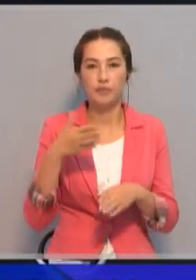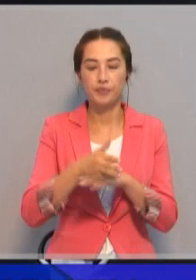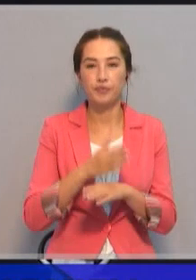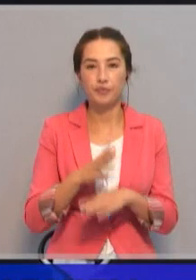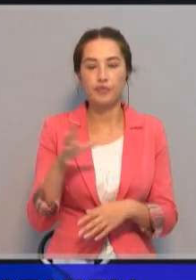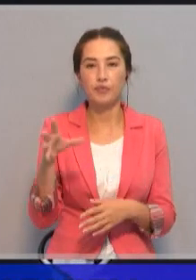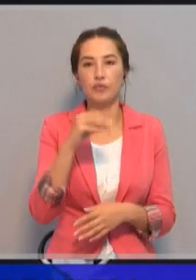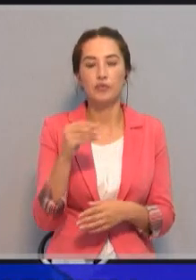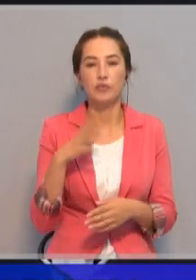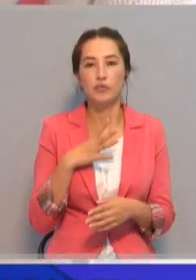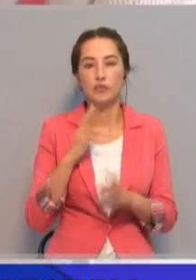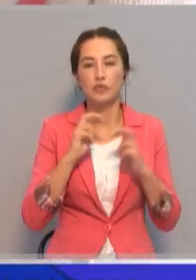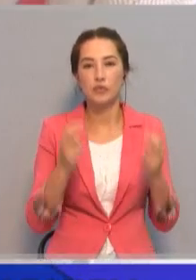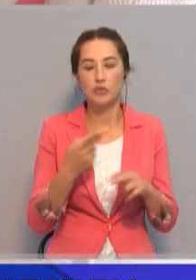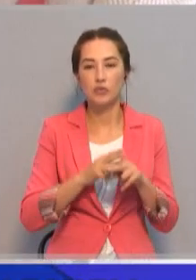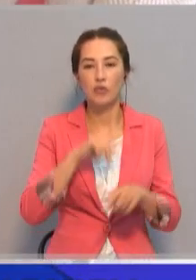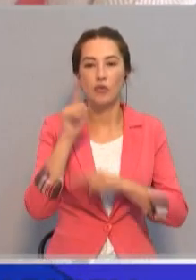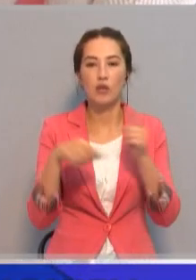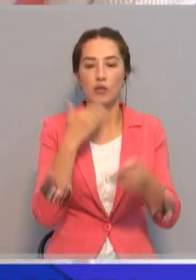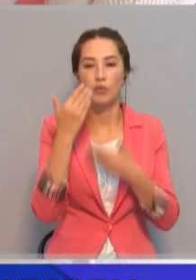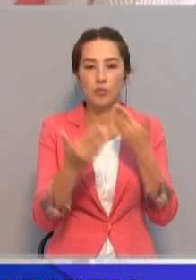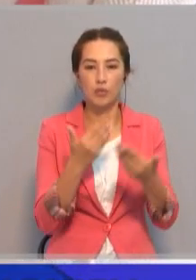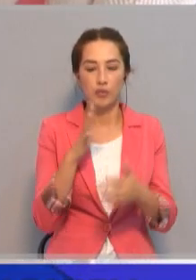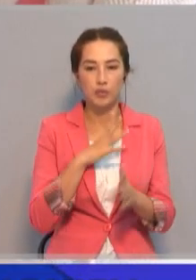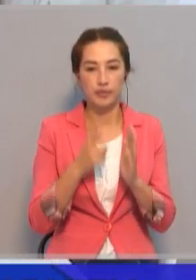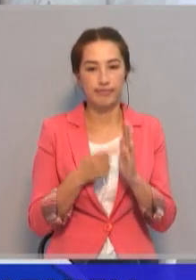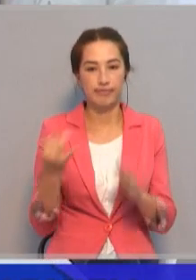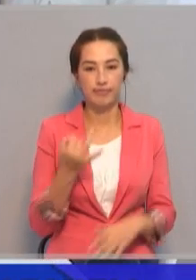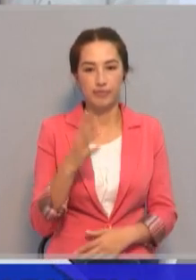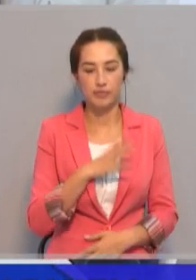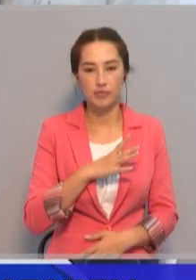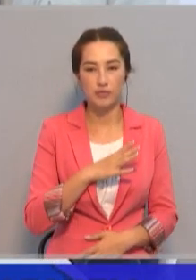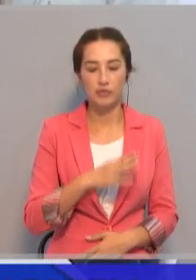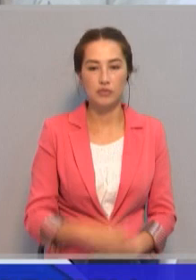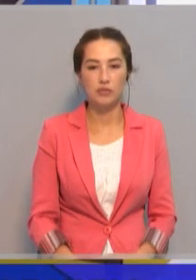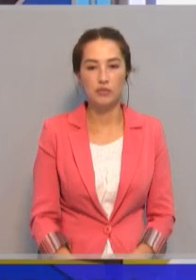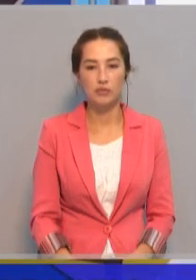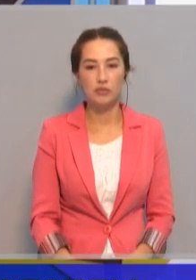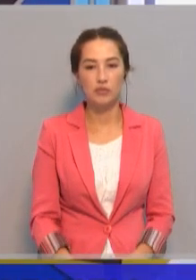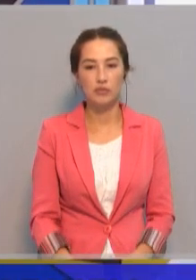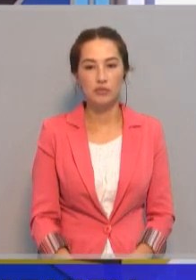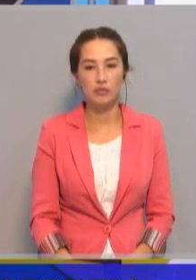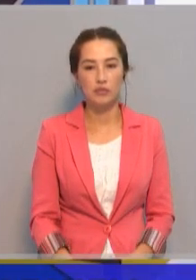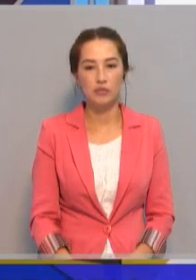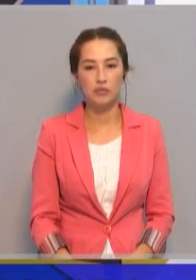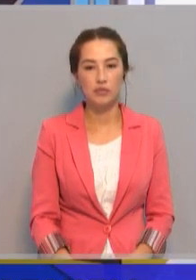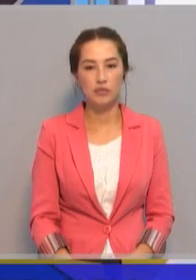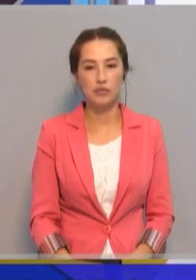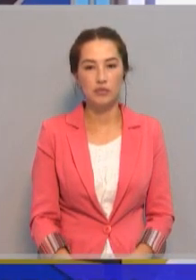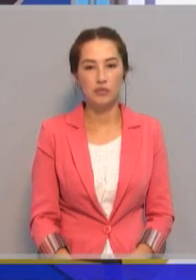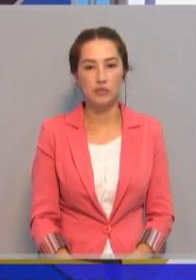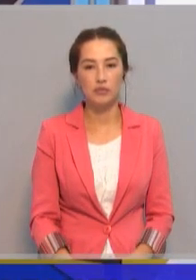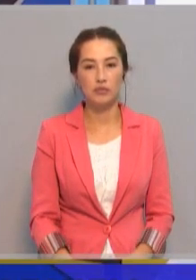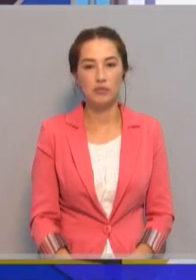қонақтарға сұрақтар қойып, еліміздің өткені мен бүгіні жайында қызу пікірталас ұйымдастырды. Көрдім елдің, азат